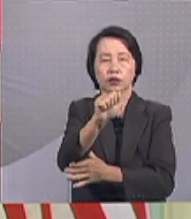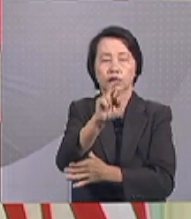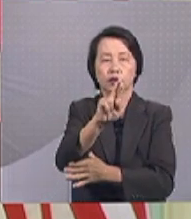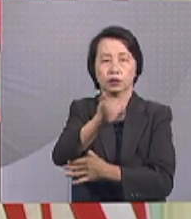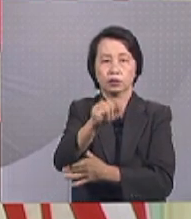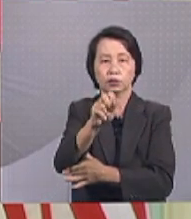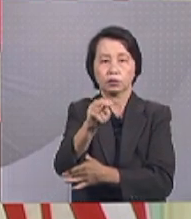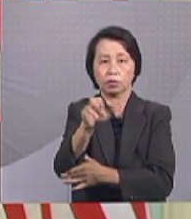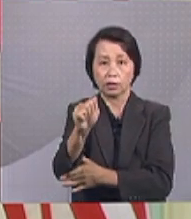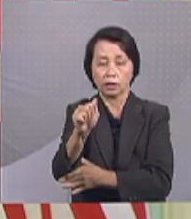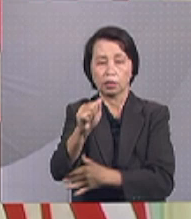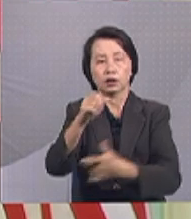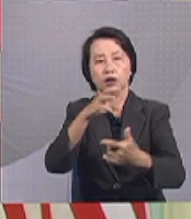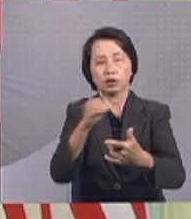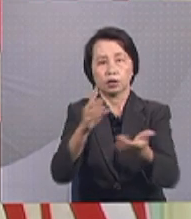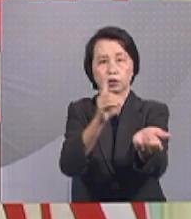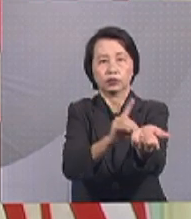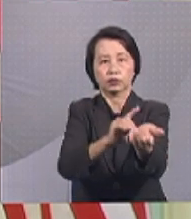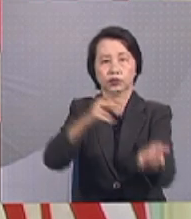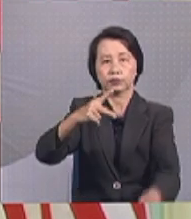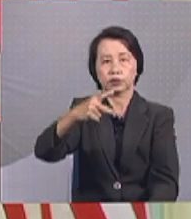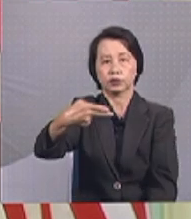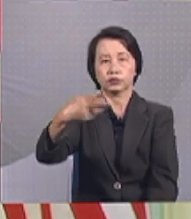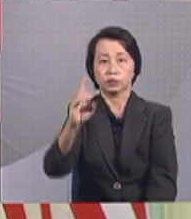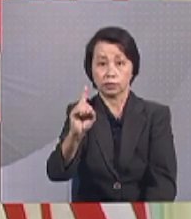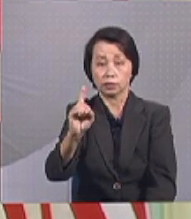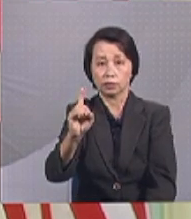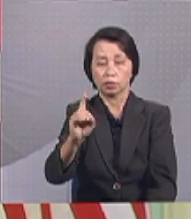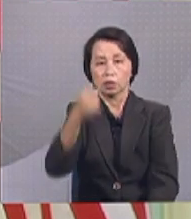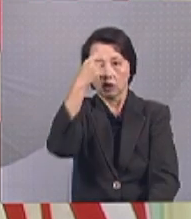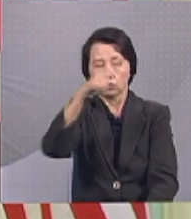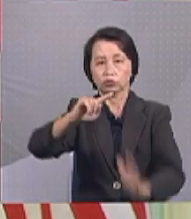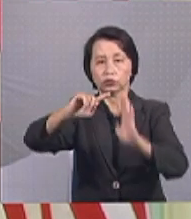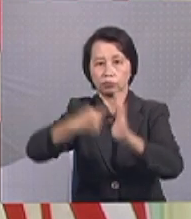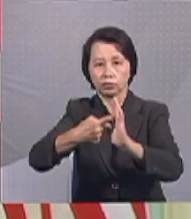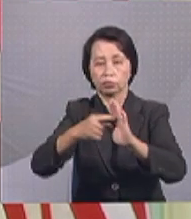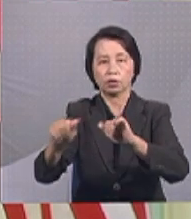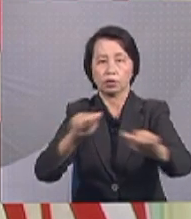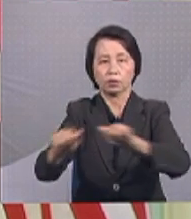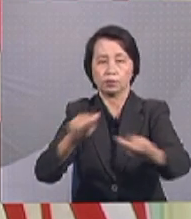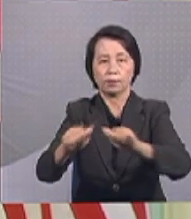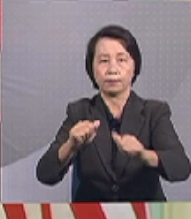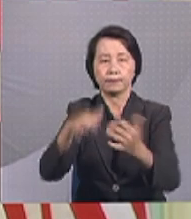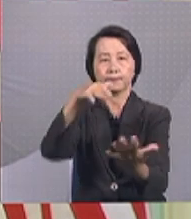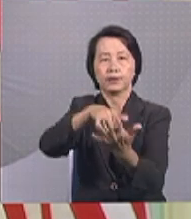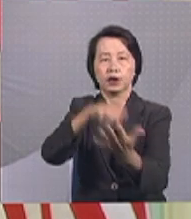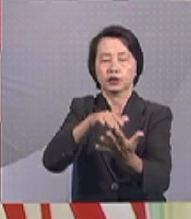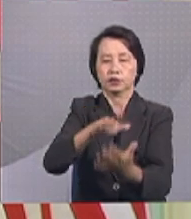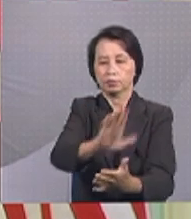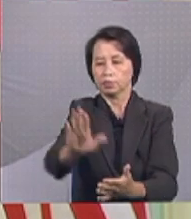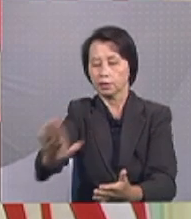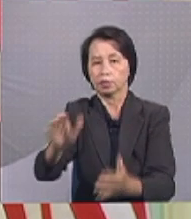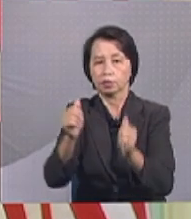masters dan juga doktor falsafah PhD untuk memulakan aktiviti akademik mereka